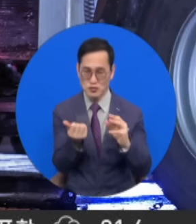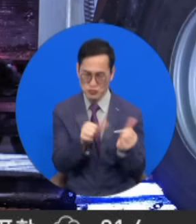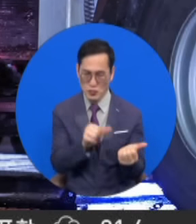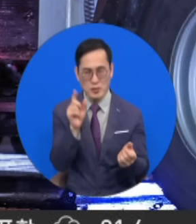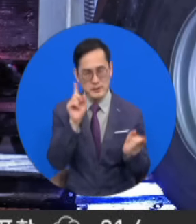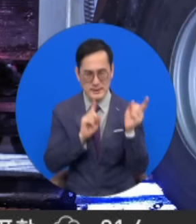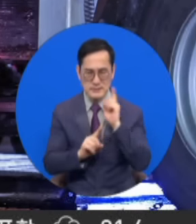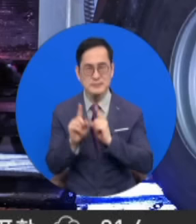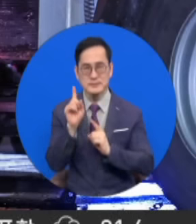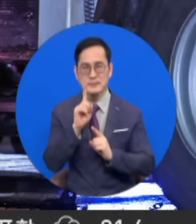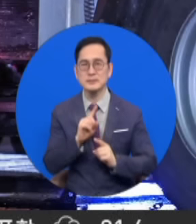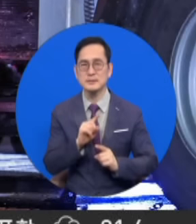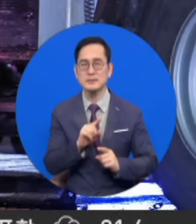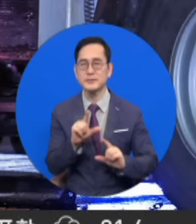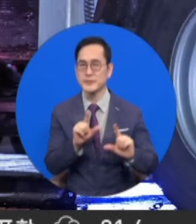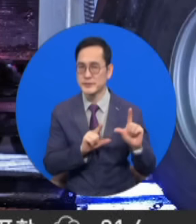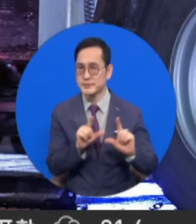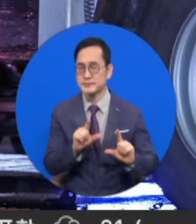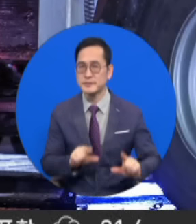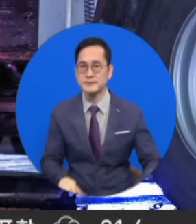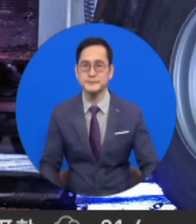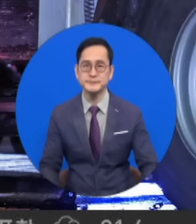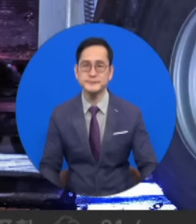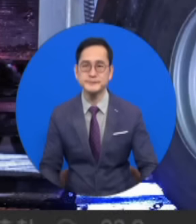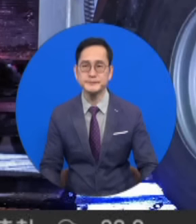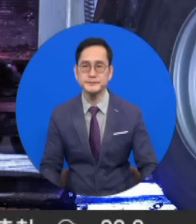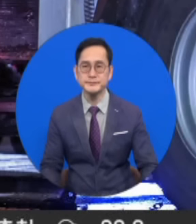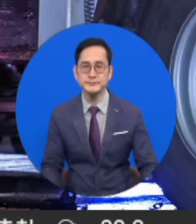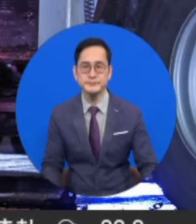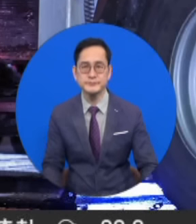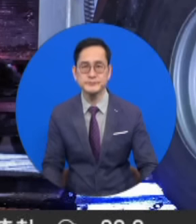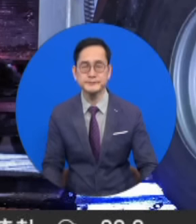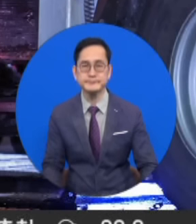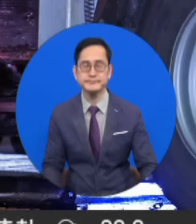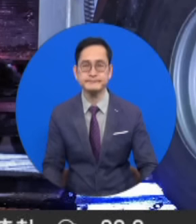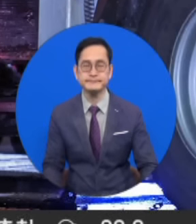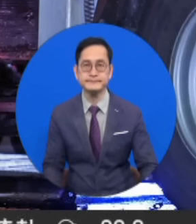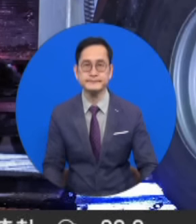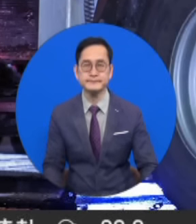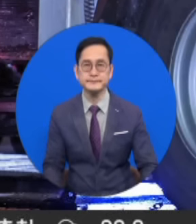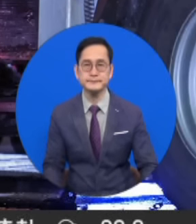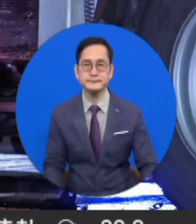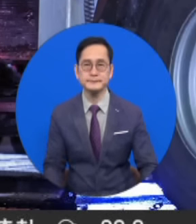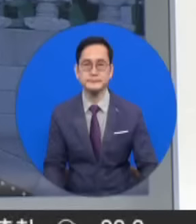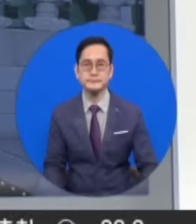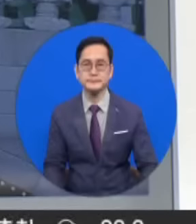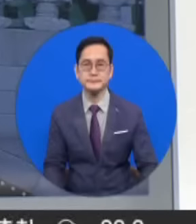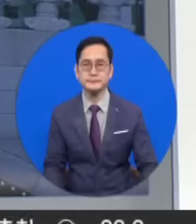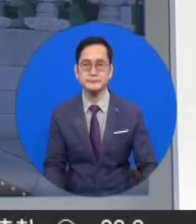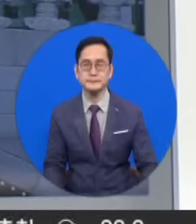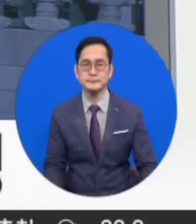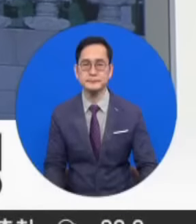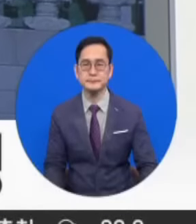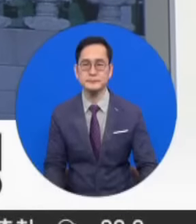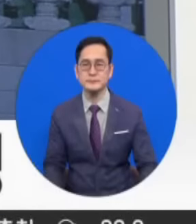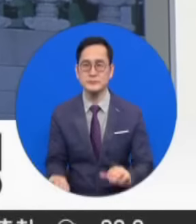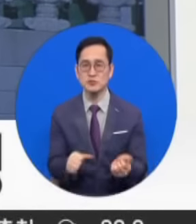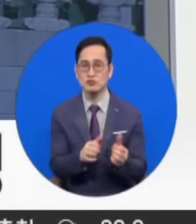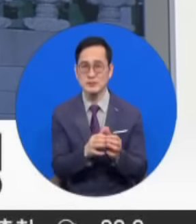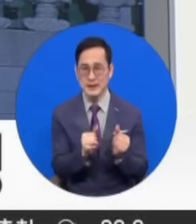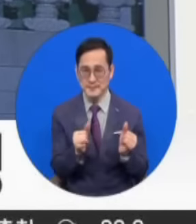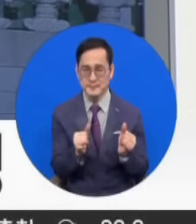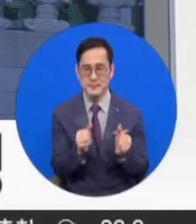발생한 참사, 역주행 참사입니다. 조금 전 저희가 뉴스 속보로 전해드렸는데요. 사망자의 신원도 확인되고 있습니다. 시청